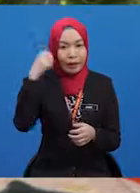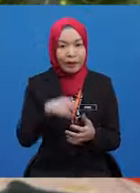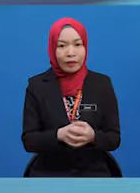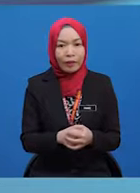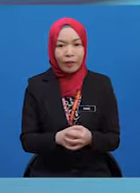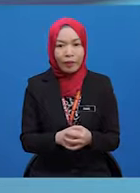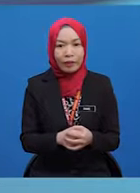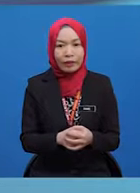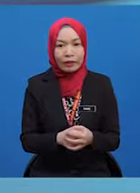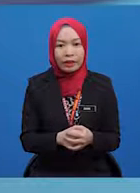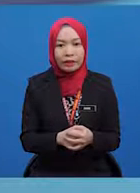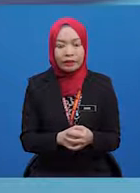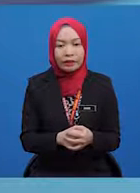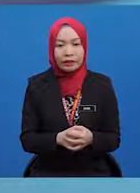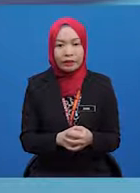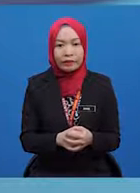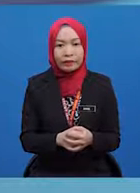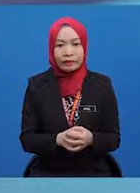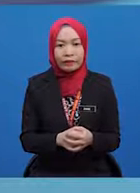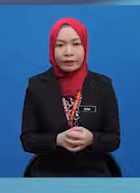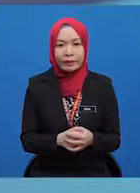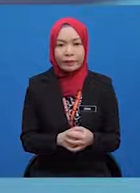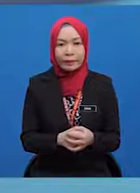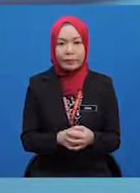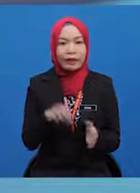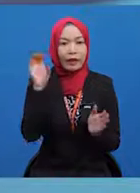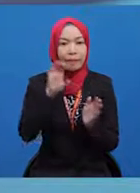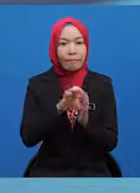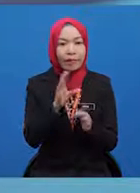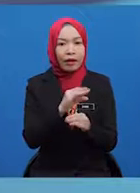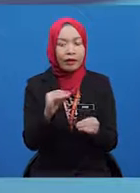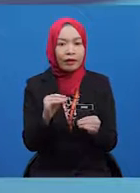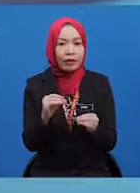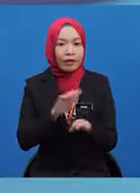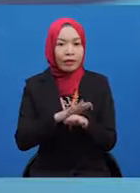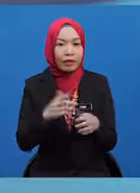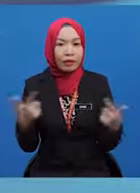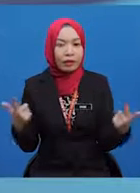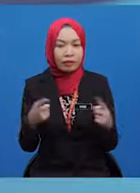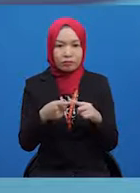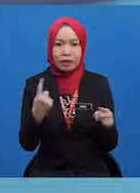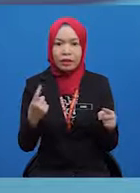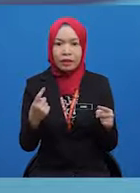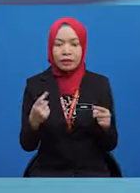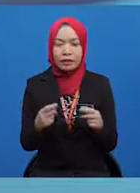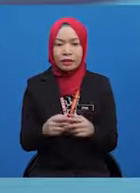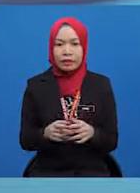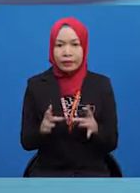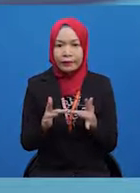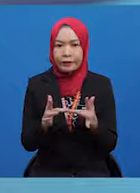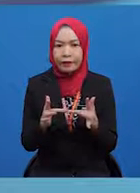sahaja? Sumber maklumat juga boleh didapati dengan pelbagai kaedah.